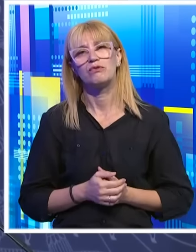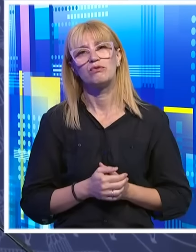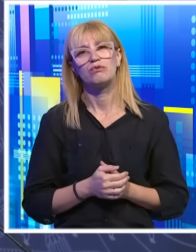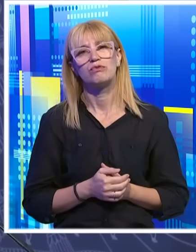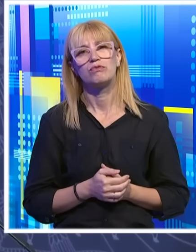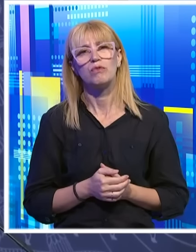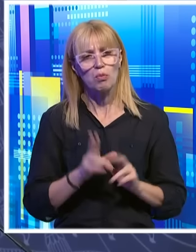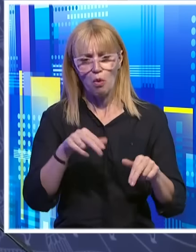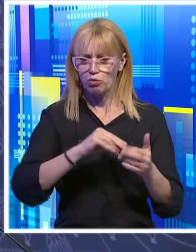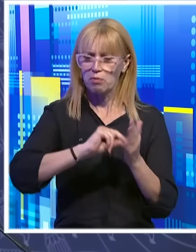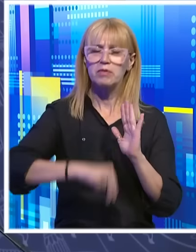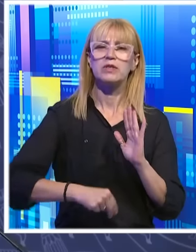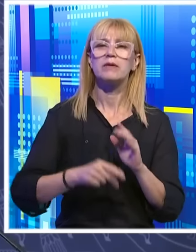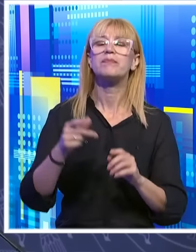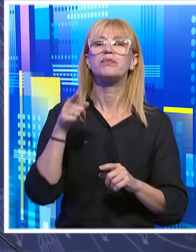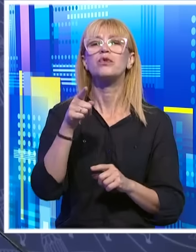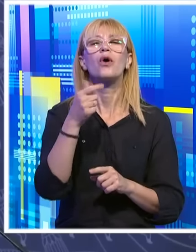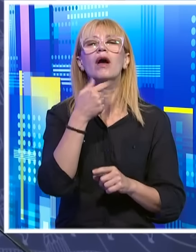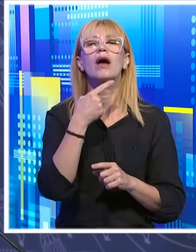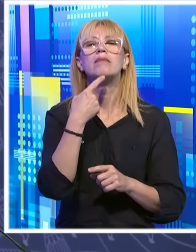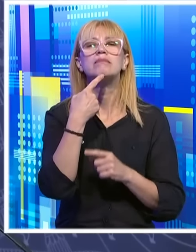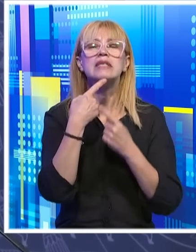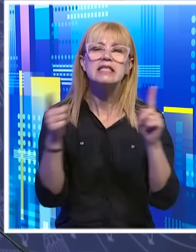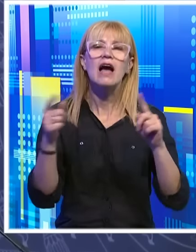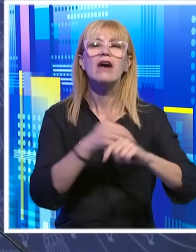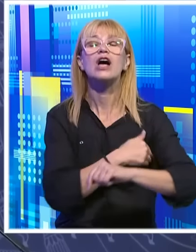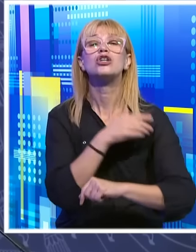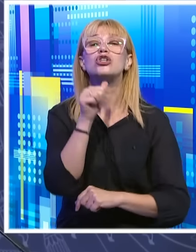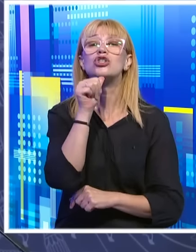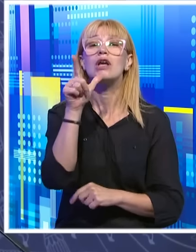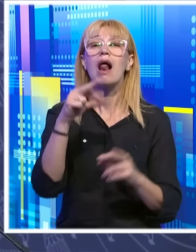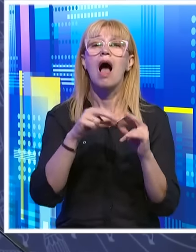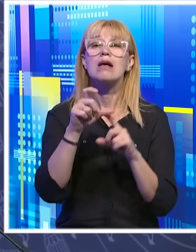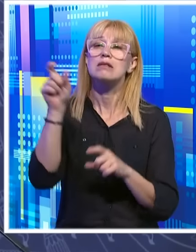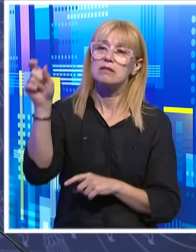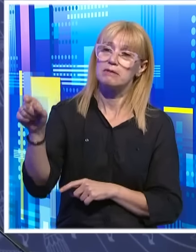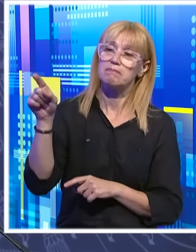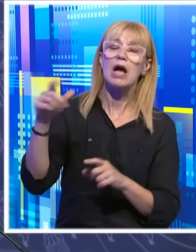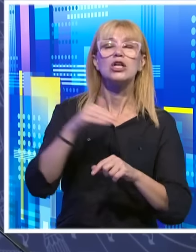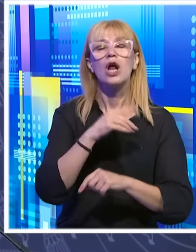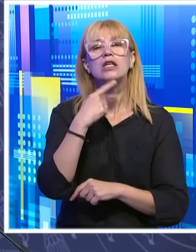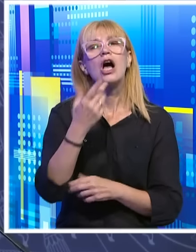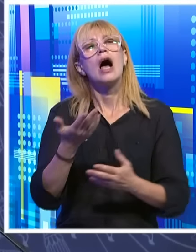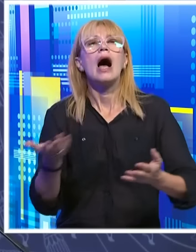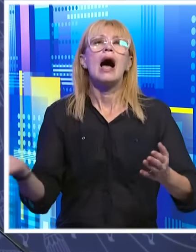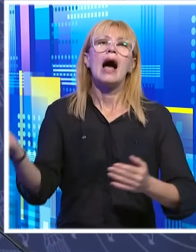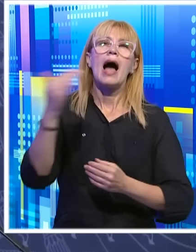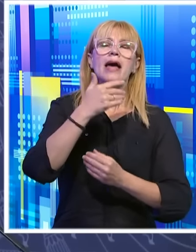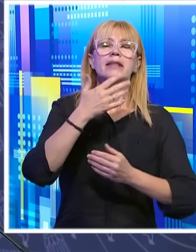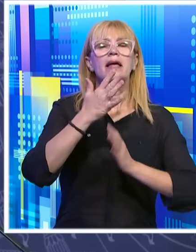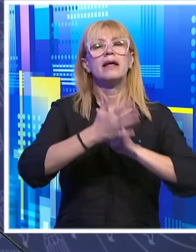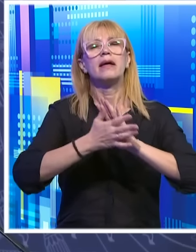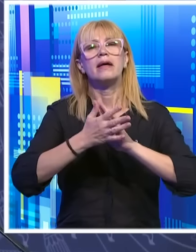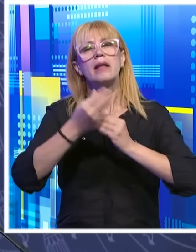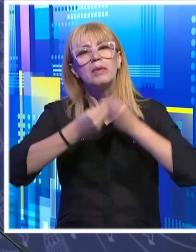potpisao. Izjava je Dragana Đilasa. On kaže, hajde da pričamo o Beogradu i ekonomiji. Evo, potvrđeno je